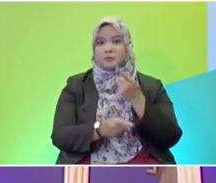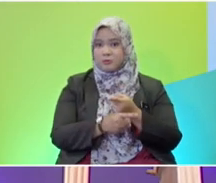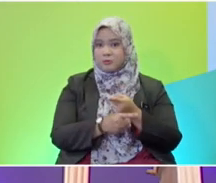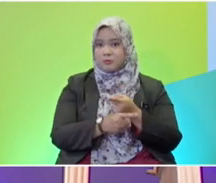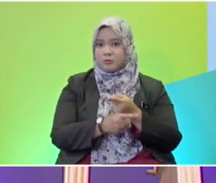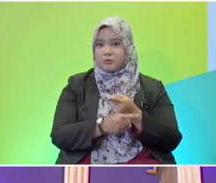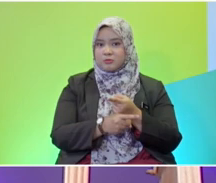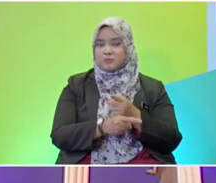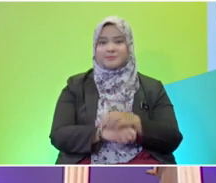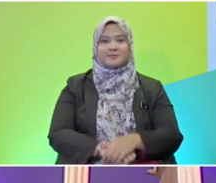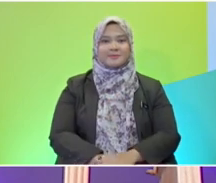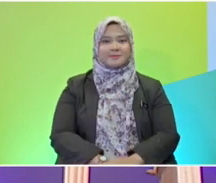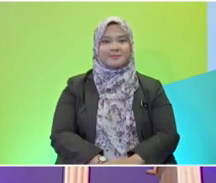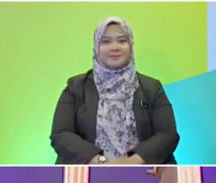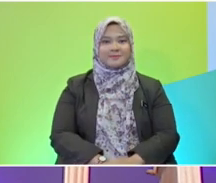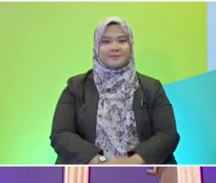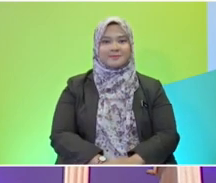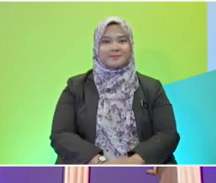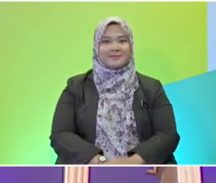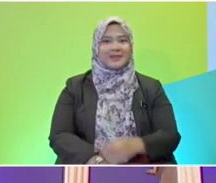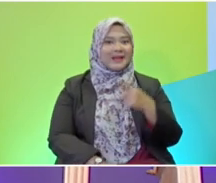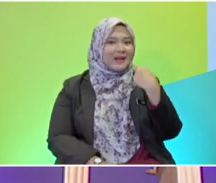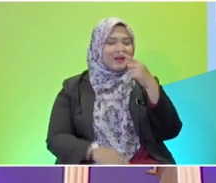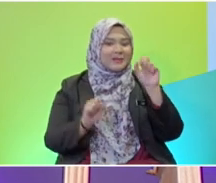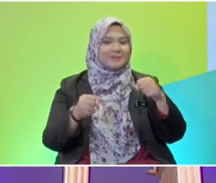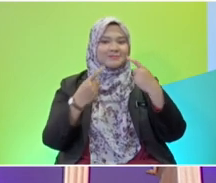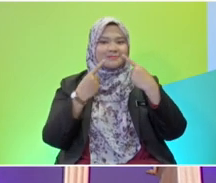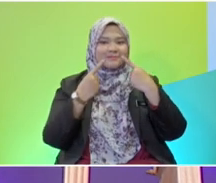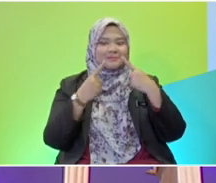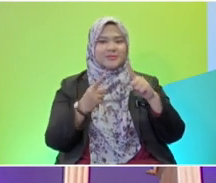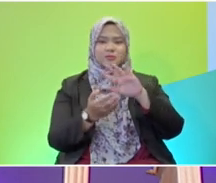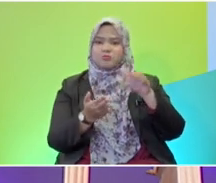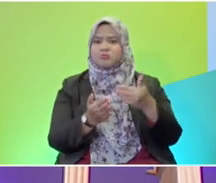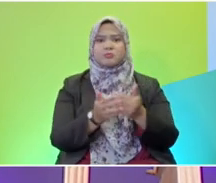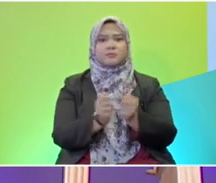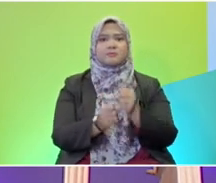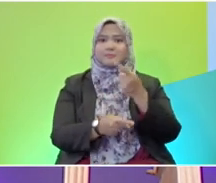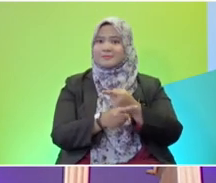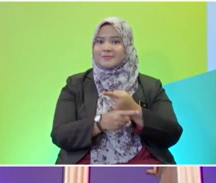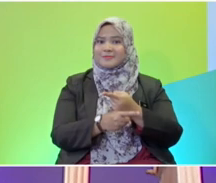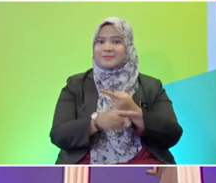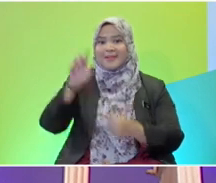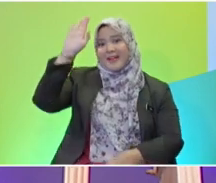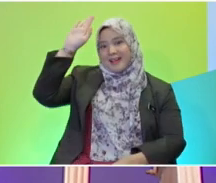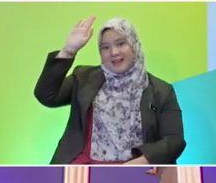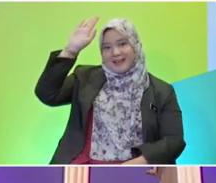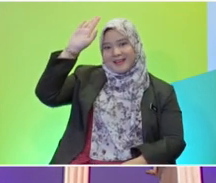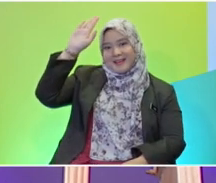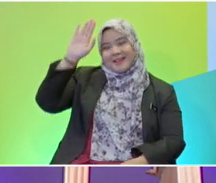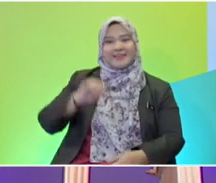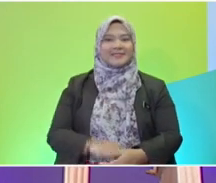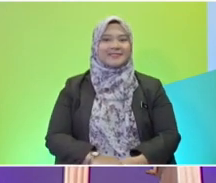murid-murid yang sedang menonton Saya pasti murid-murid yang sedang menonton dan juga ikhfa pada hari ini berprestasi